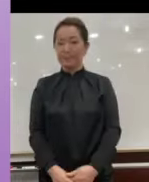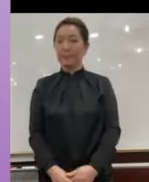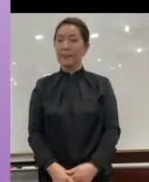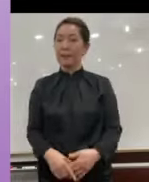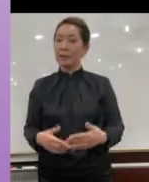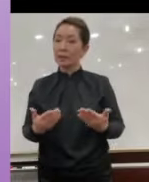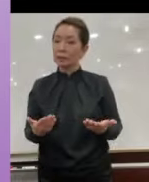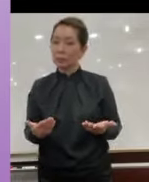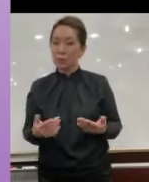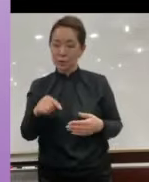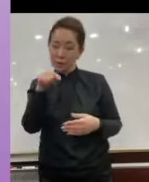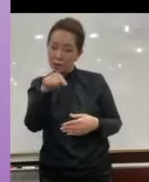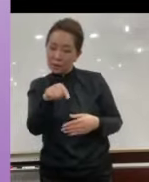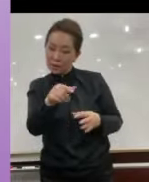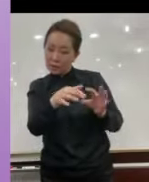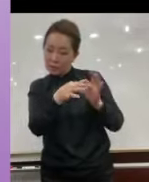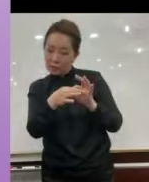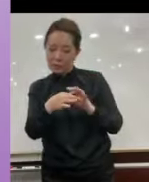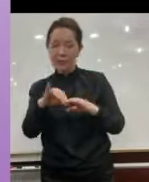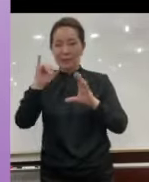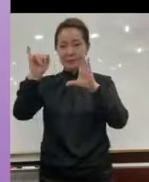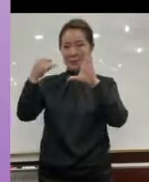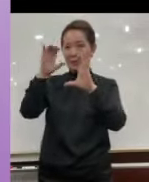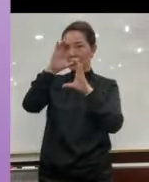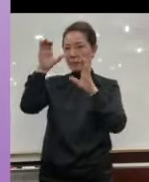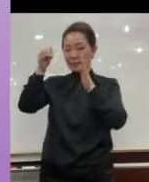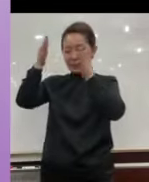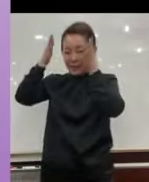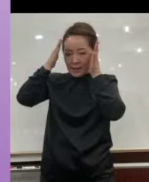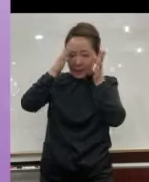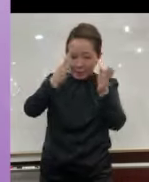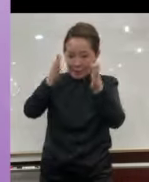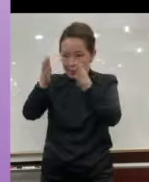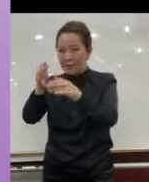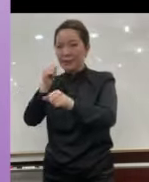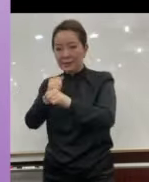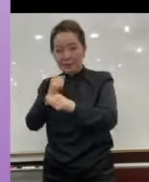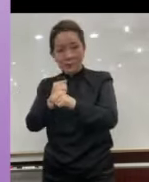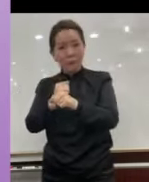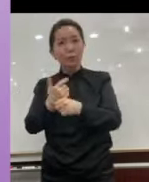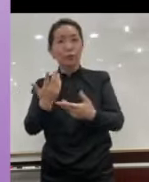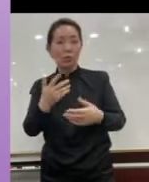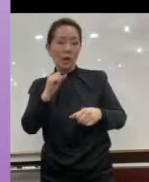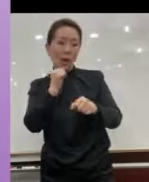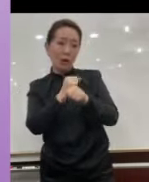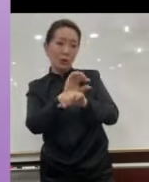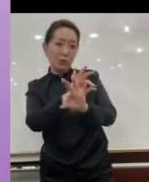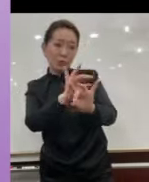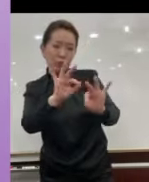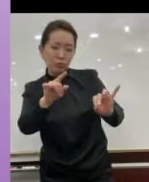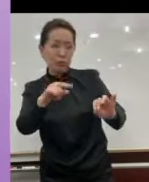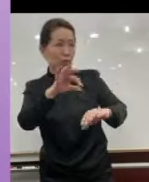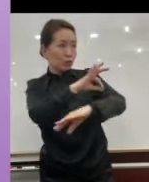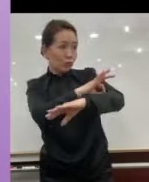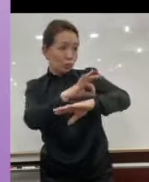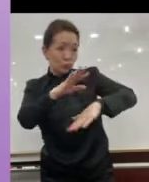За тэгэхээр энэ тал дээр ч гэсэн JICA маш их анхаарч ажилладаг. Альва үйл ажиллагаа бол тухайн төсөл хэрэгжих